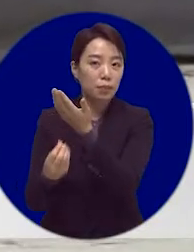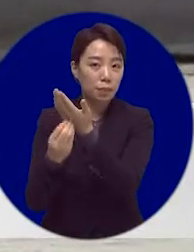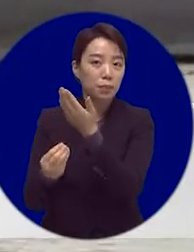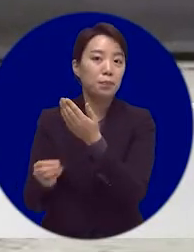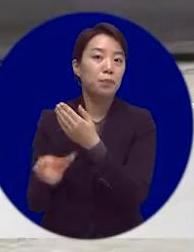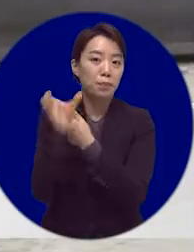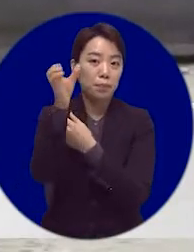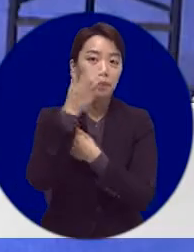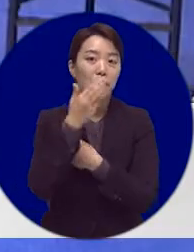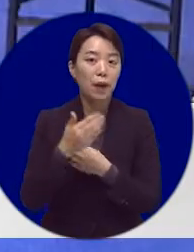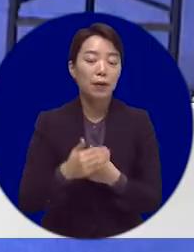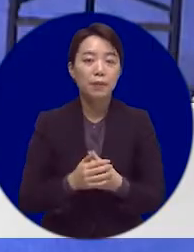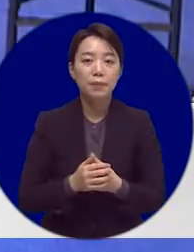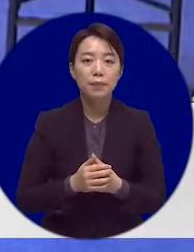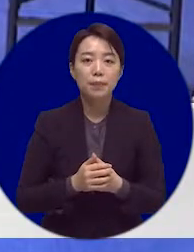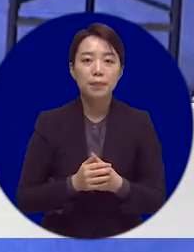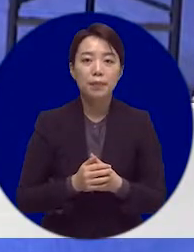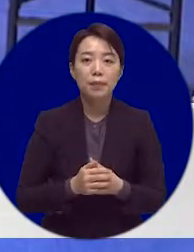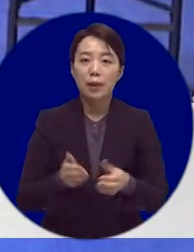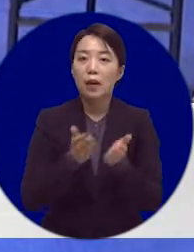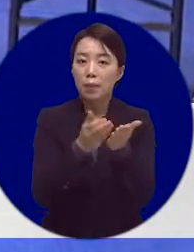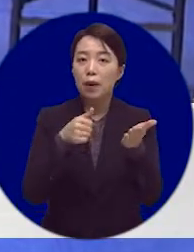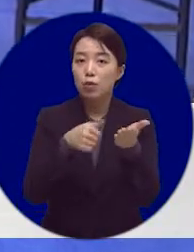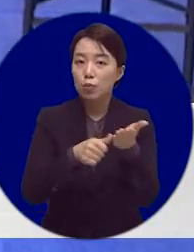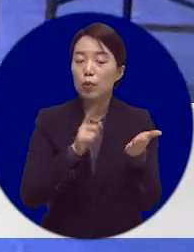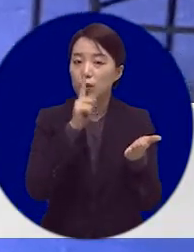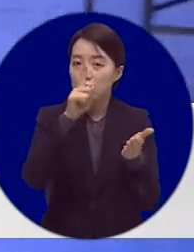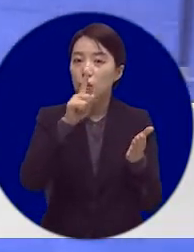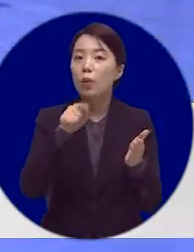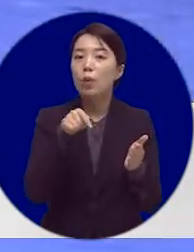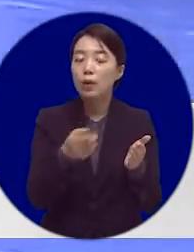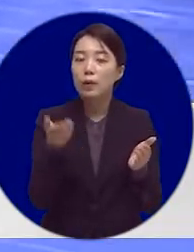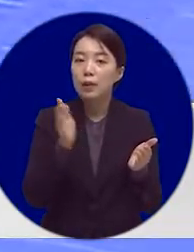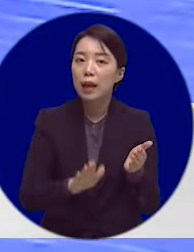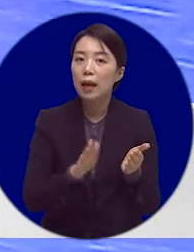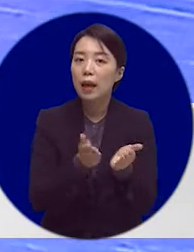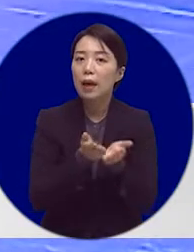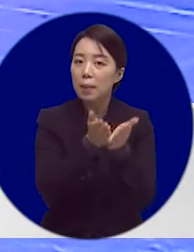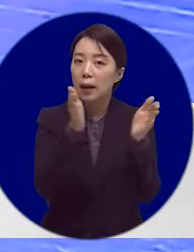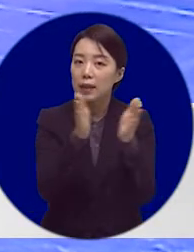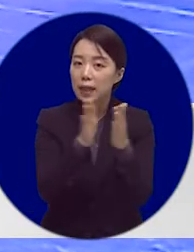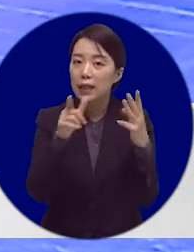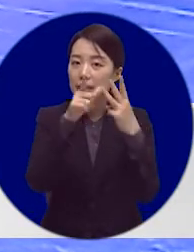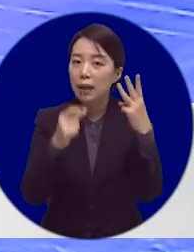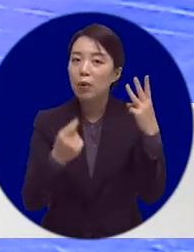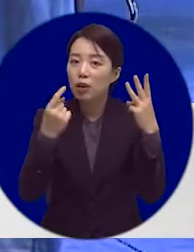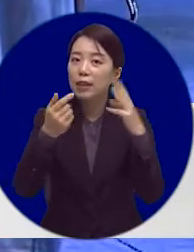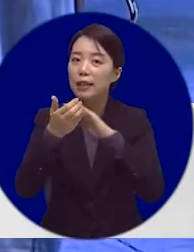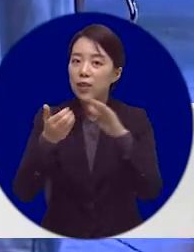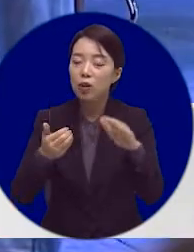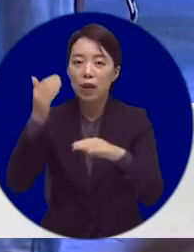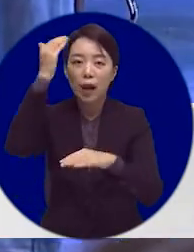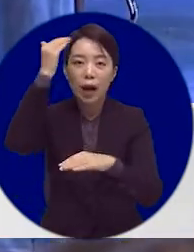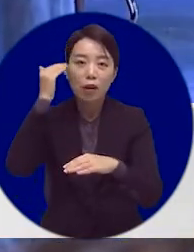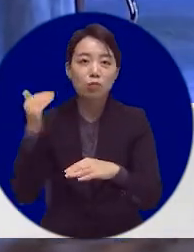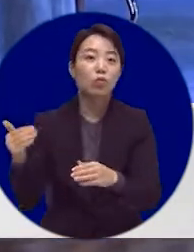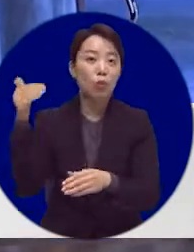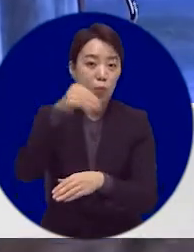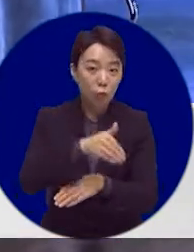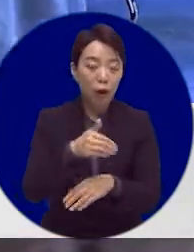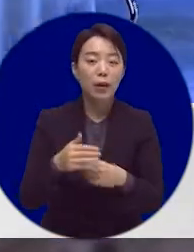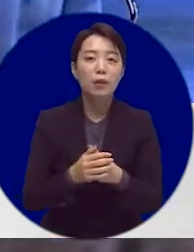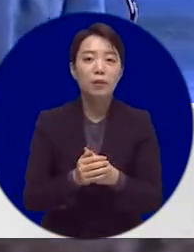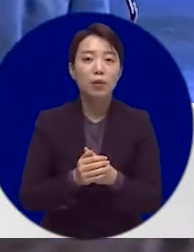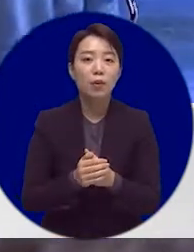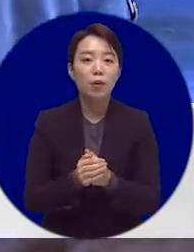게시되어 있습니다. 선상투표 신고를 했지만 선상투표가 시작되는 3월 1일 전에 국내에 도착해